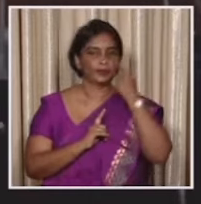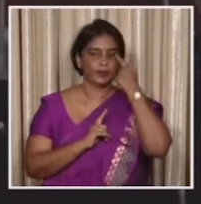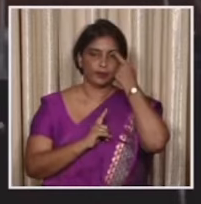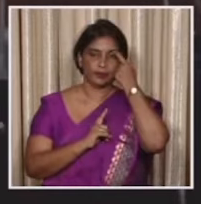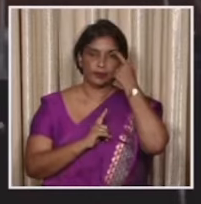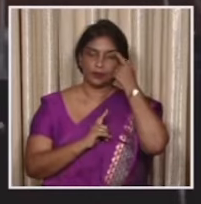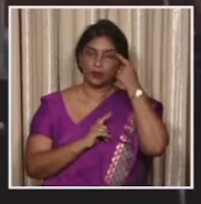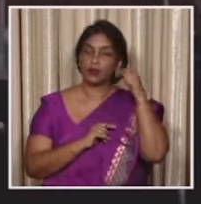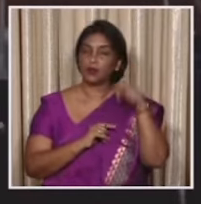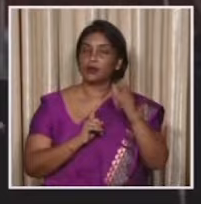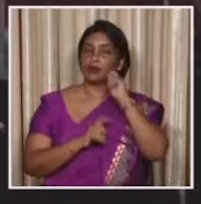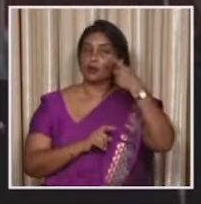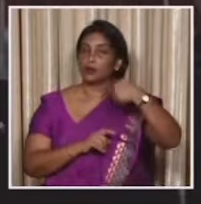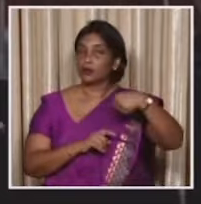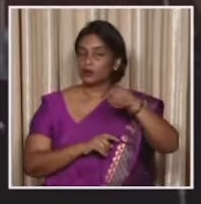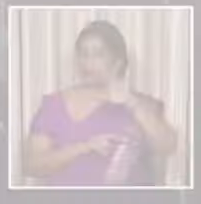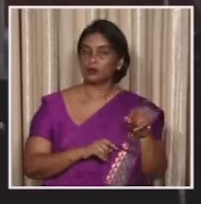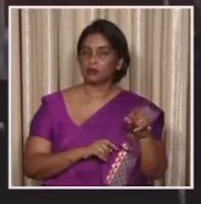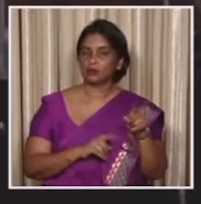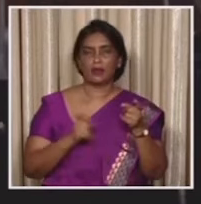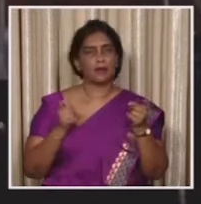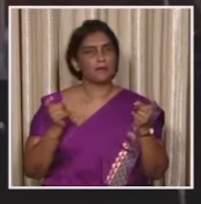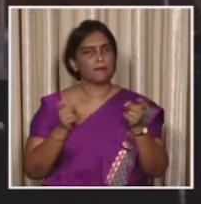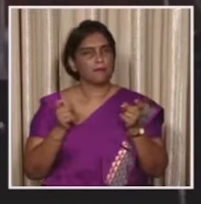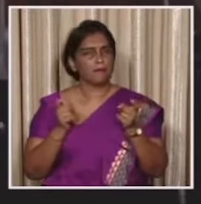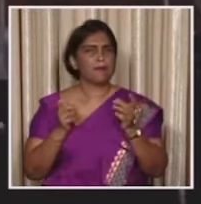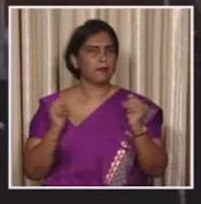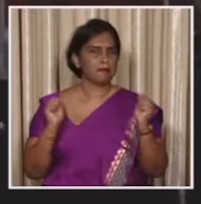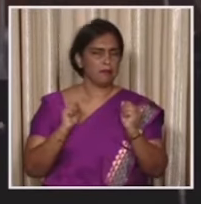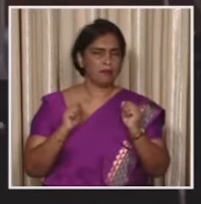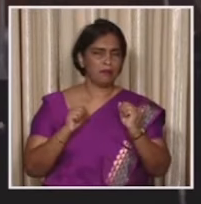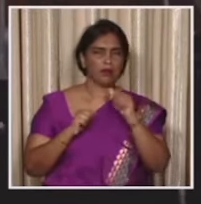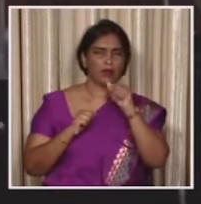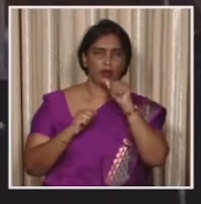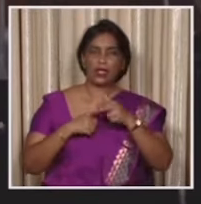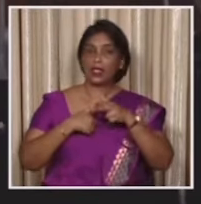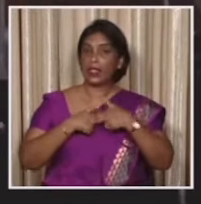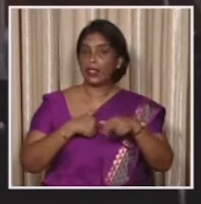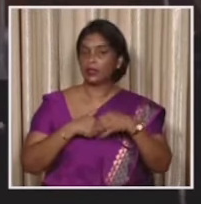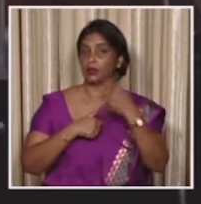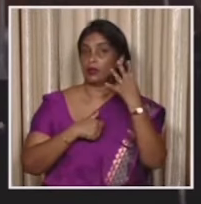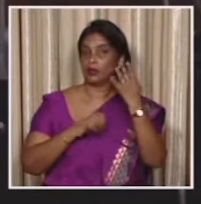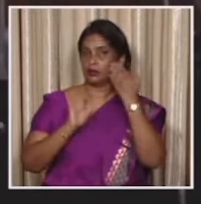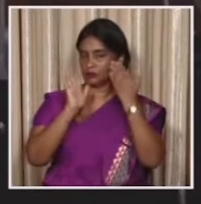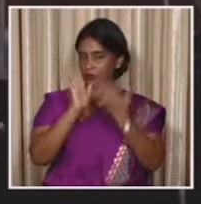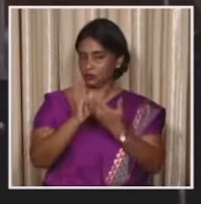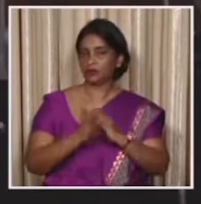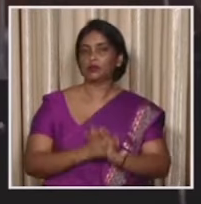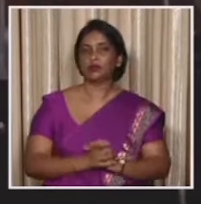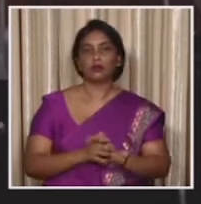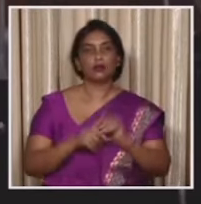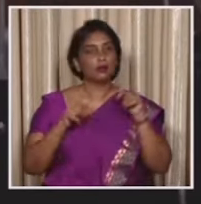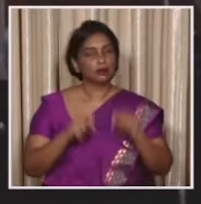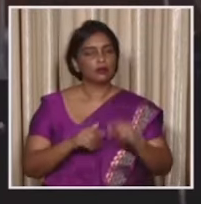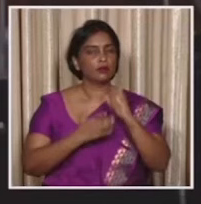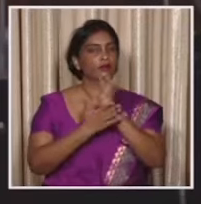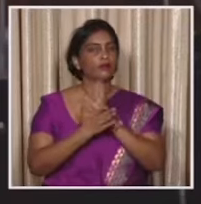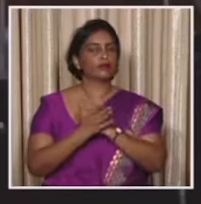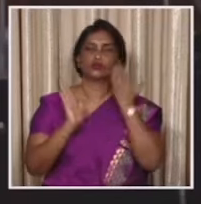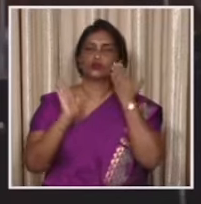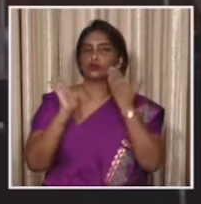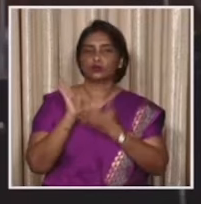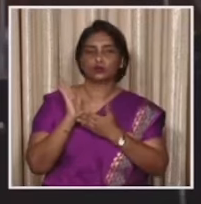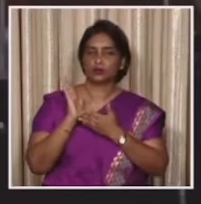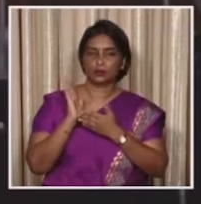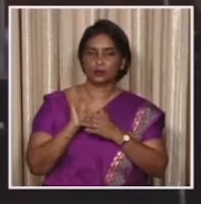දකිනවා. දැන් මේ ජනතාවට ඇති වෙලා තියෙන සාධාරණ බියට හේතු හතරක් අපි ඉදිරිපත් කළා. දැන් අපි ව්‍යවස්ථාව දිහා පොඩ්ඩක්